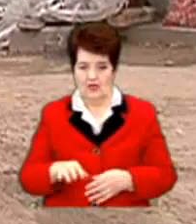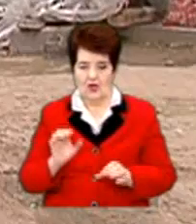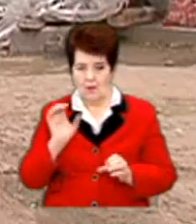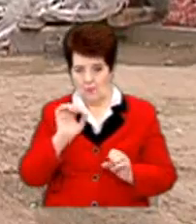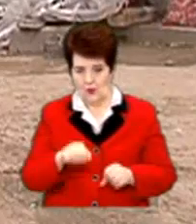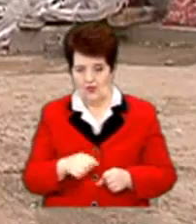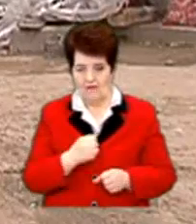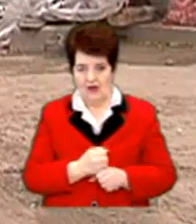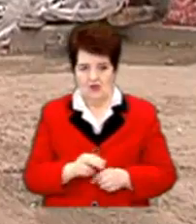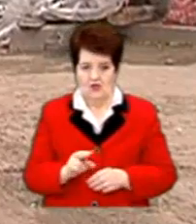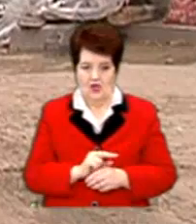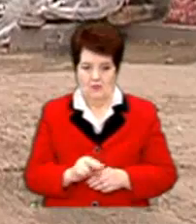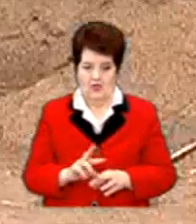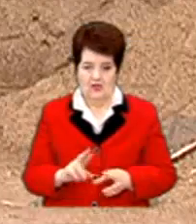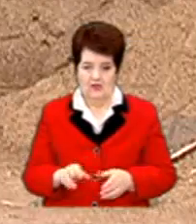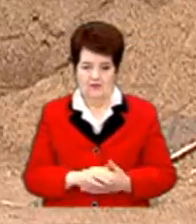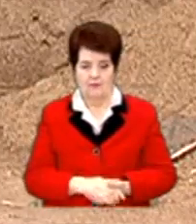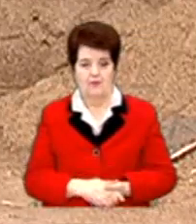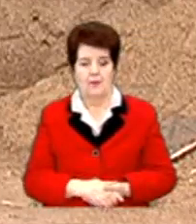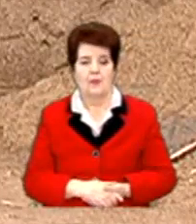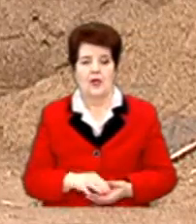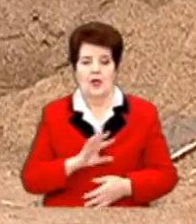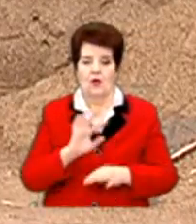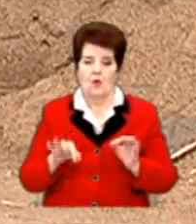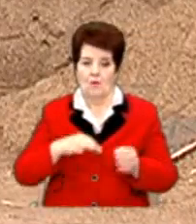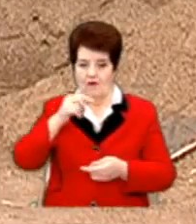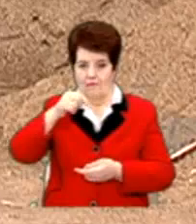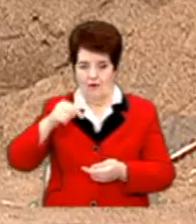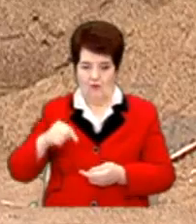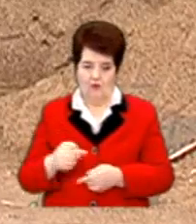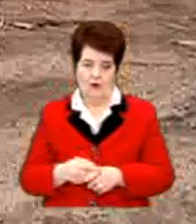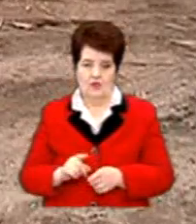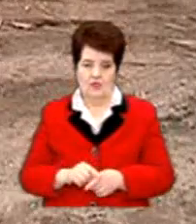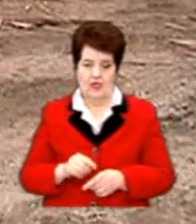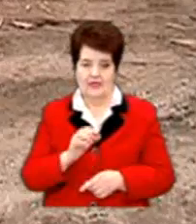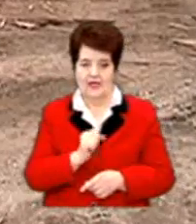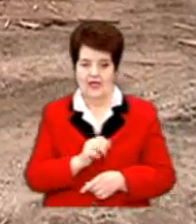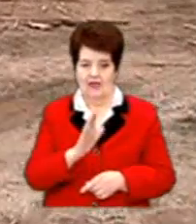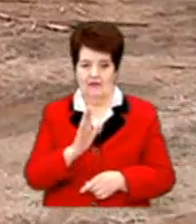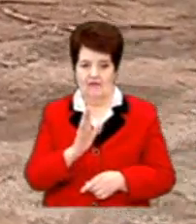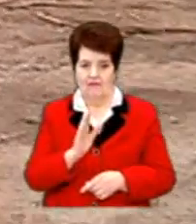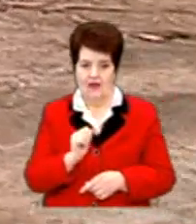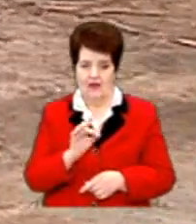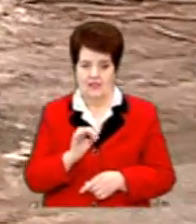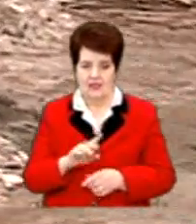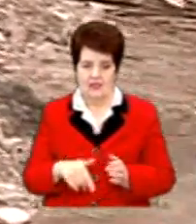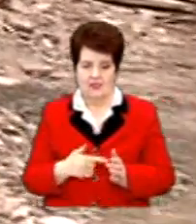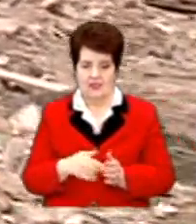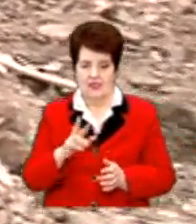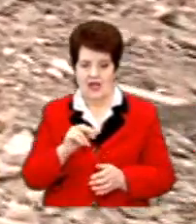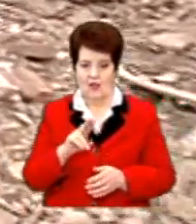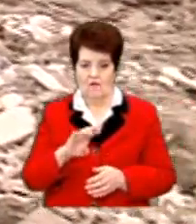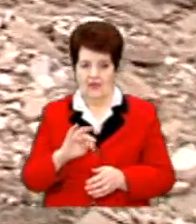să facem aceste lucruri. Conform proiectului, renovarea liceului Andrei Vartic din orașul Ialoveni ar trebui să se încheie